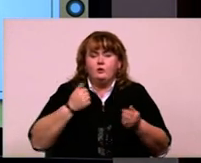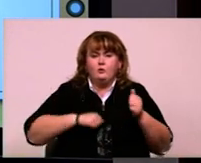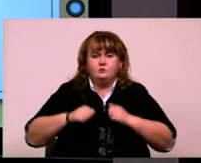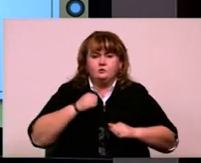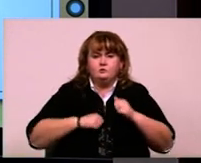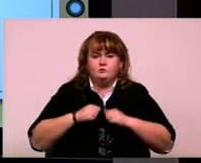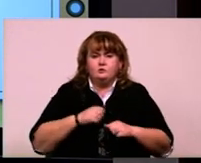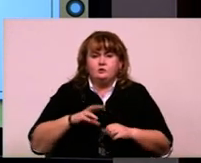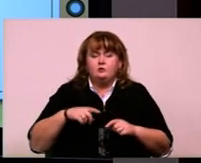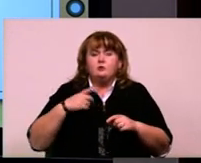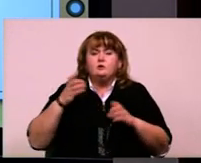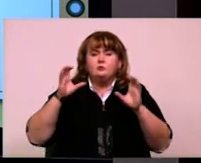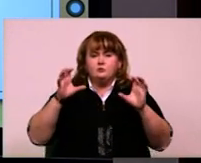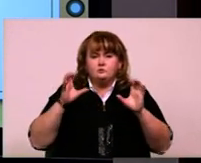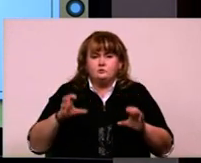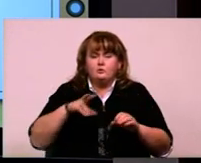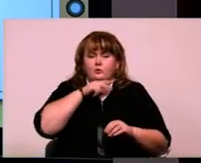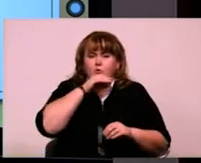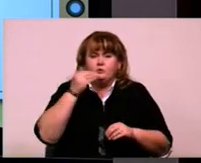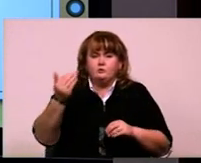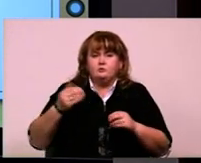одежды, традиционной одежды корейцев.